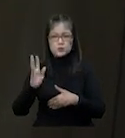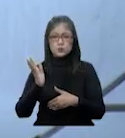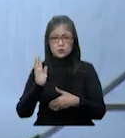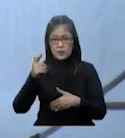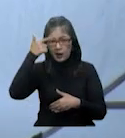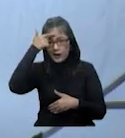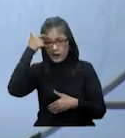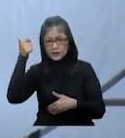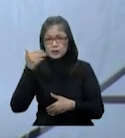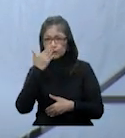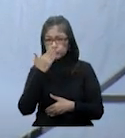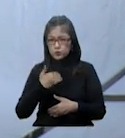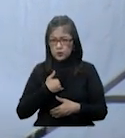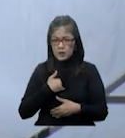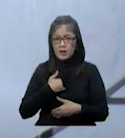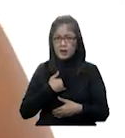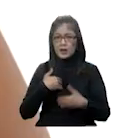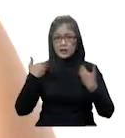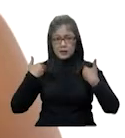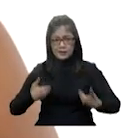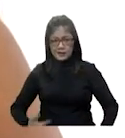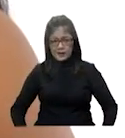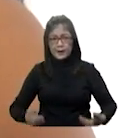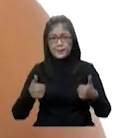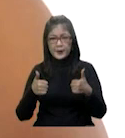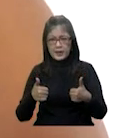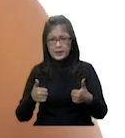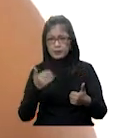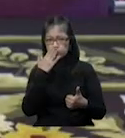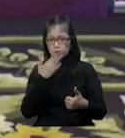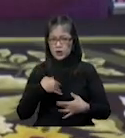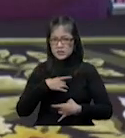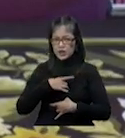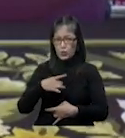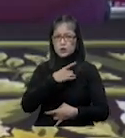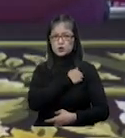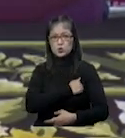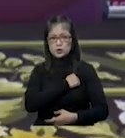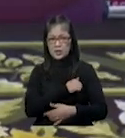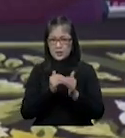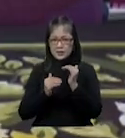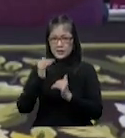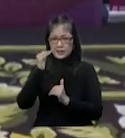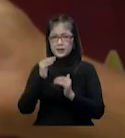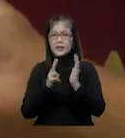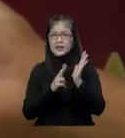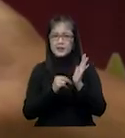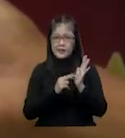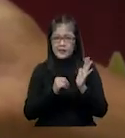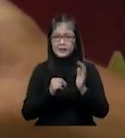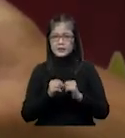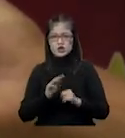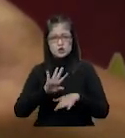dan memiliki manner kepribadian yang menakjubkan, serta memiliki jiwa sosial yang tinggi menjadi penilaian. Semua